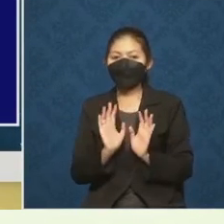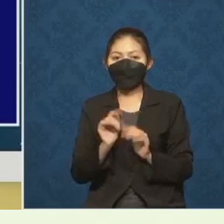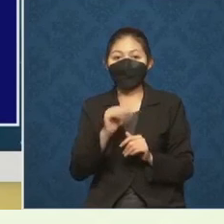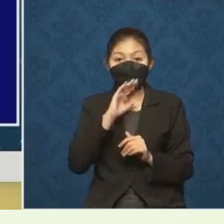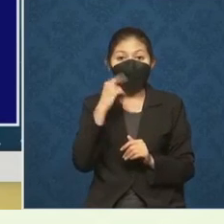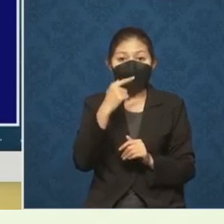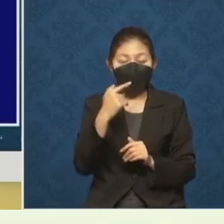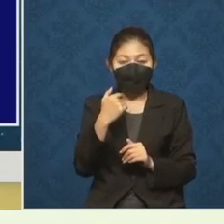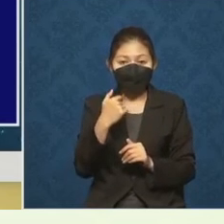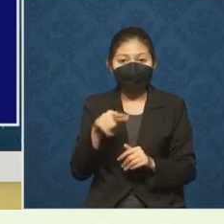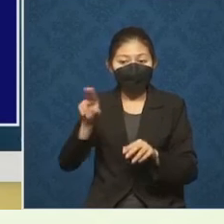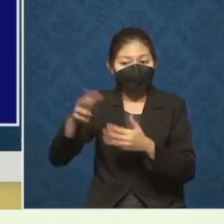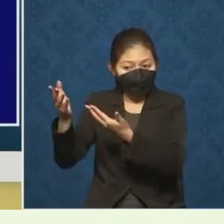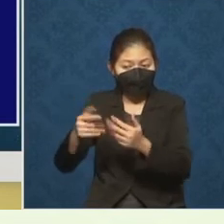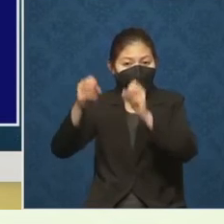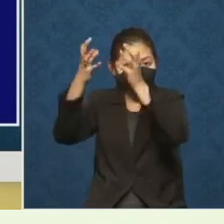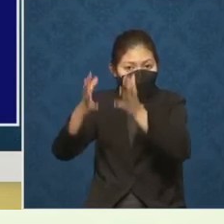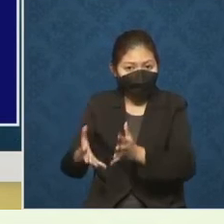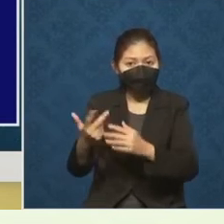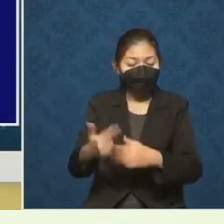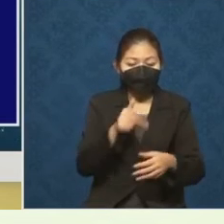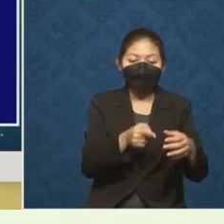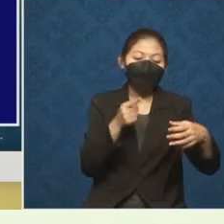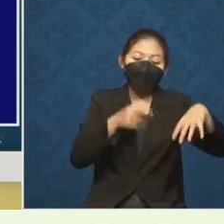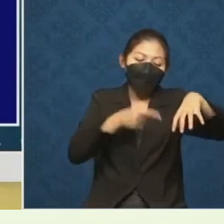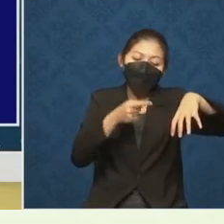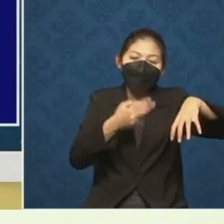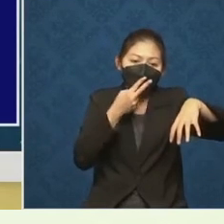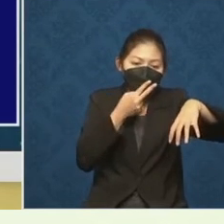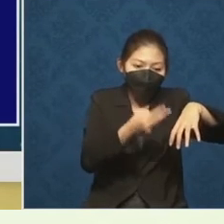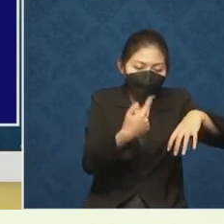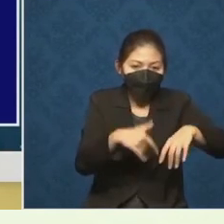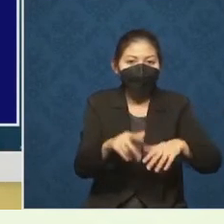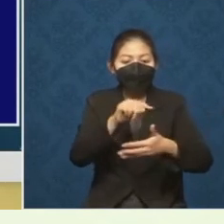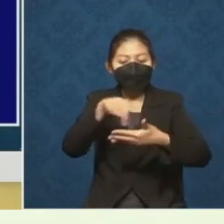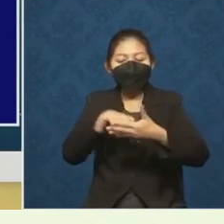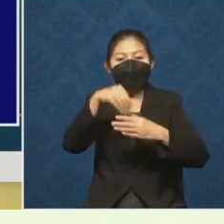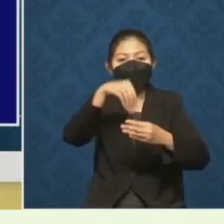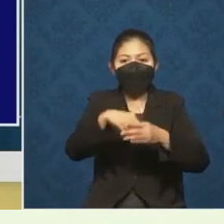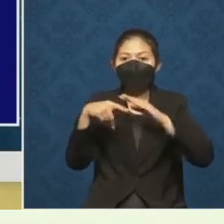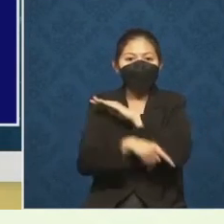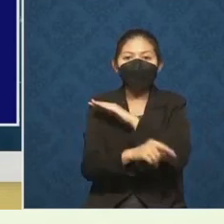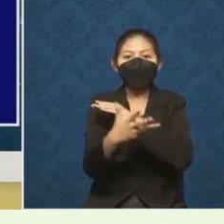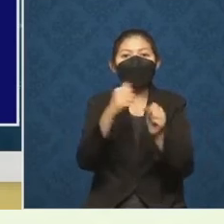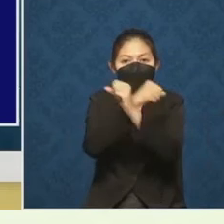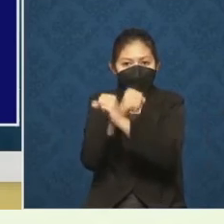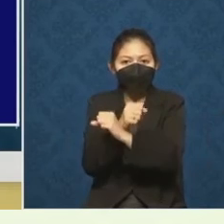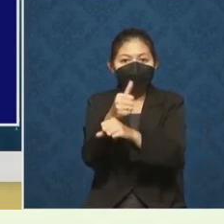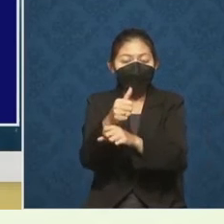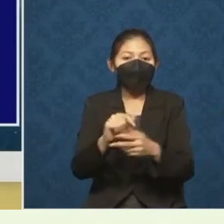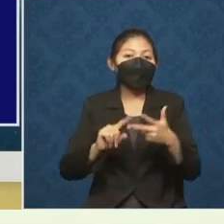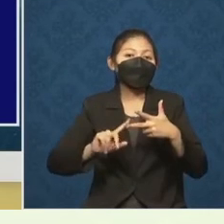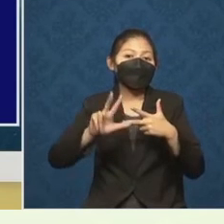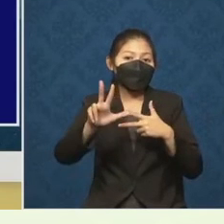ำหน่วยเลือกตั้งนะฮะการเลือกตั้งมันก็จะสุจริตมากยิ่งขึ้น3ใ